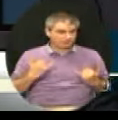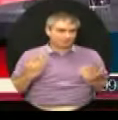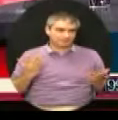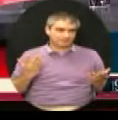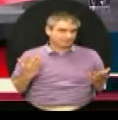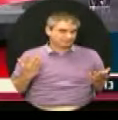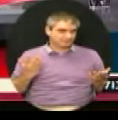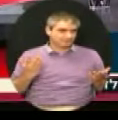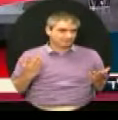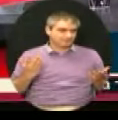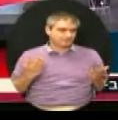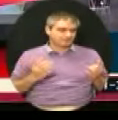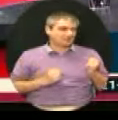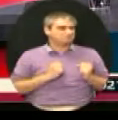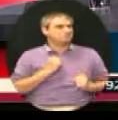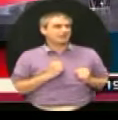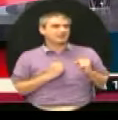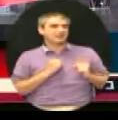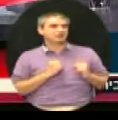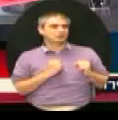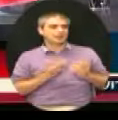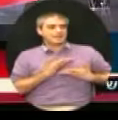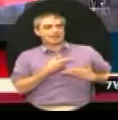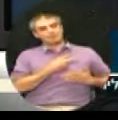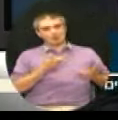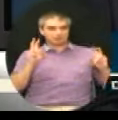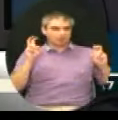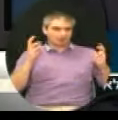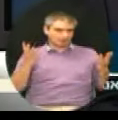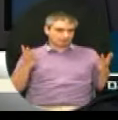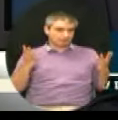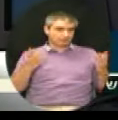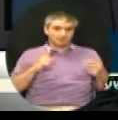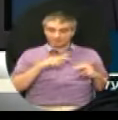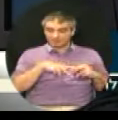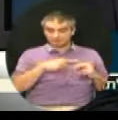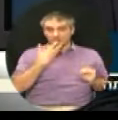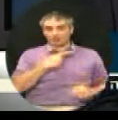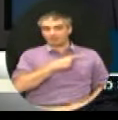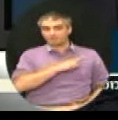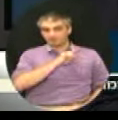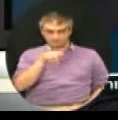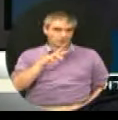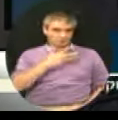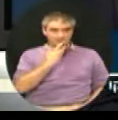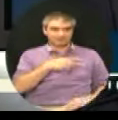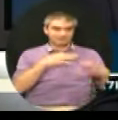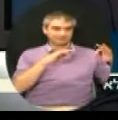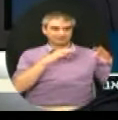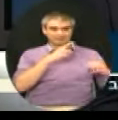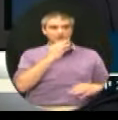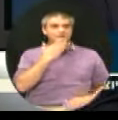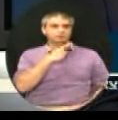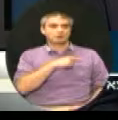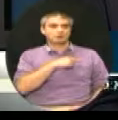כן, מתקשה לאכול אותה, במרכאות כפולות. ואז יוצא הרב, שוב, הרב הספרדי הראשי